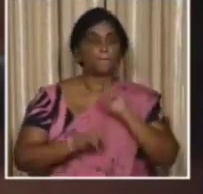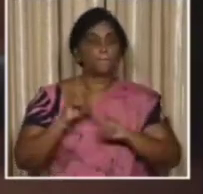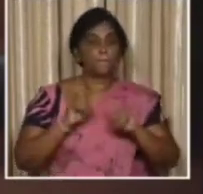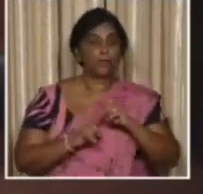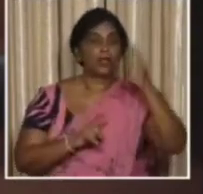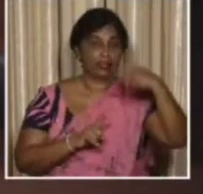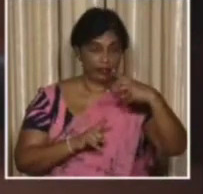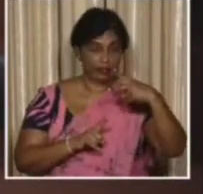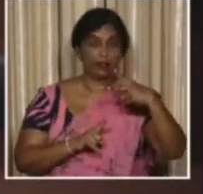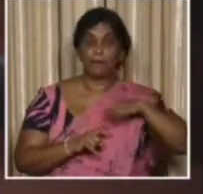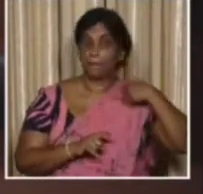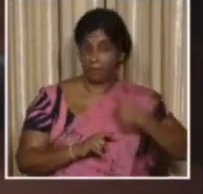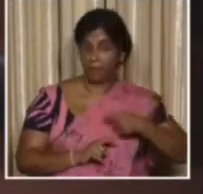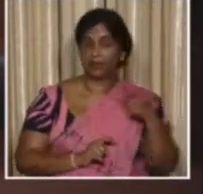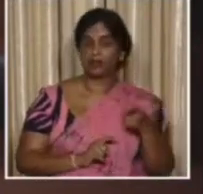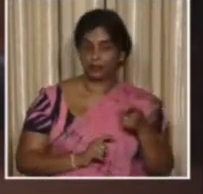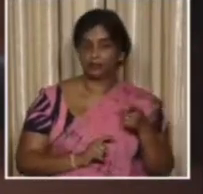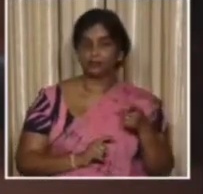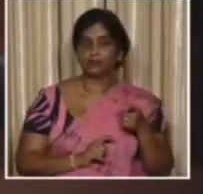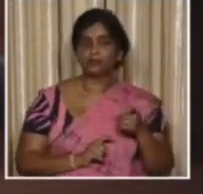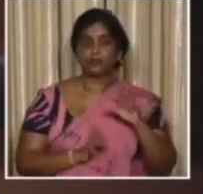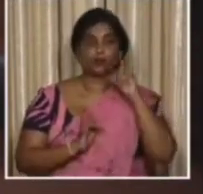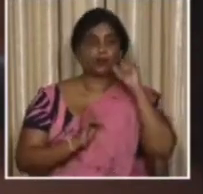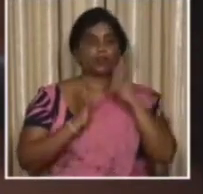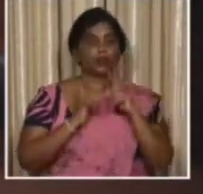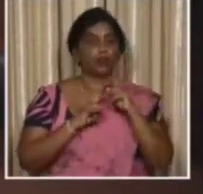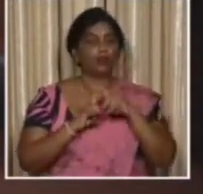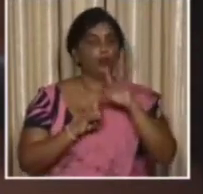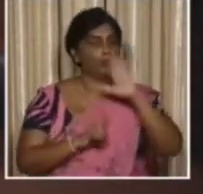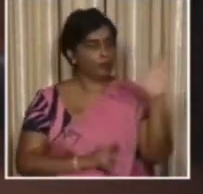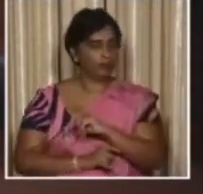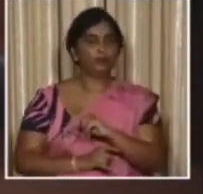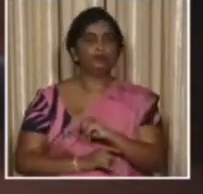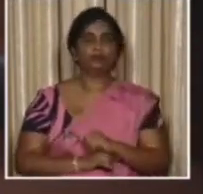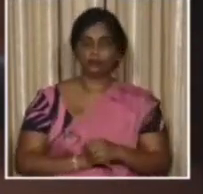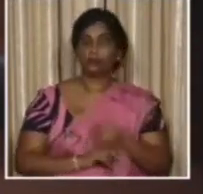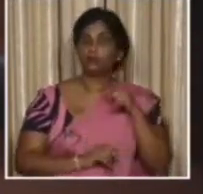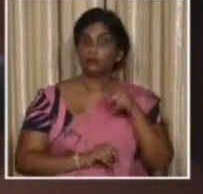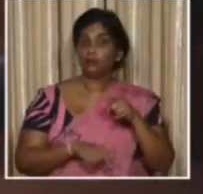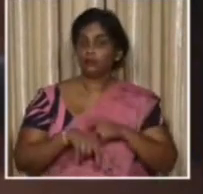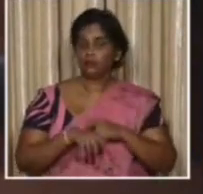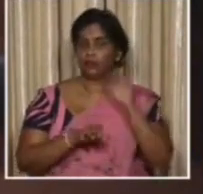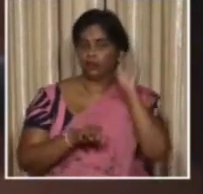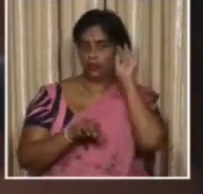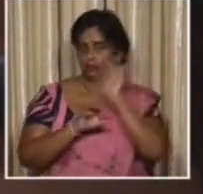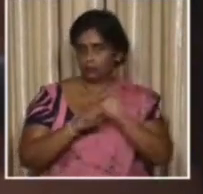පාර්ලිමේන්තුවේ දෙවනිය ප්‍රධානියන් හැබැයි කෝප් සභාවට කැමති වෙයි වෙලාව ඒ වෙලාව තමයි එල්දරව්